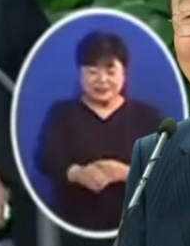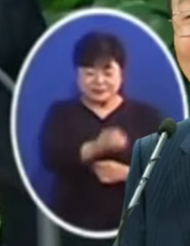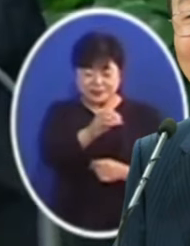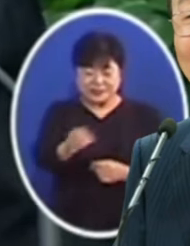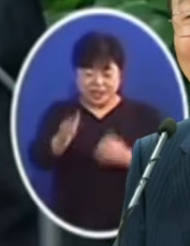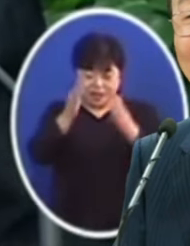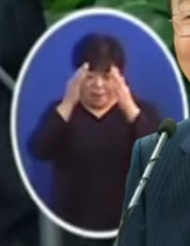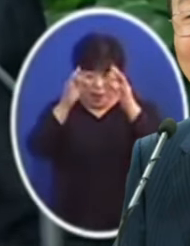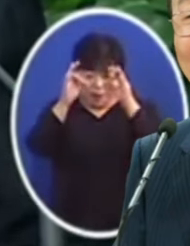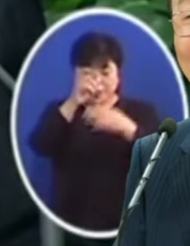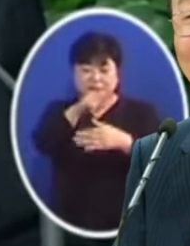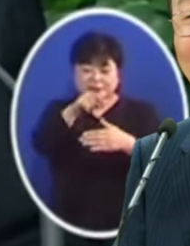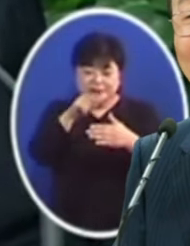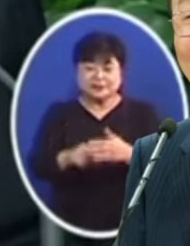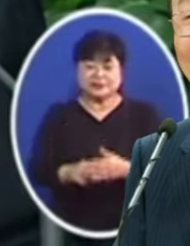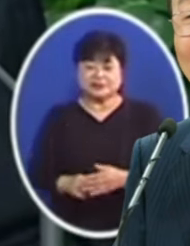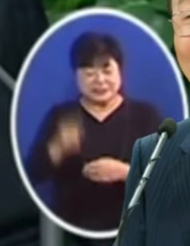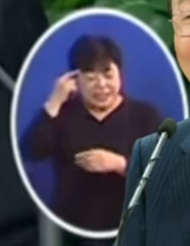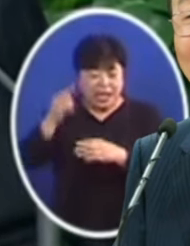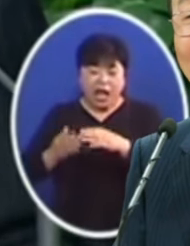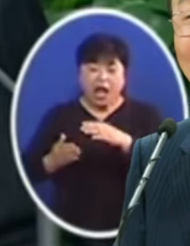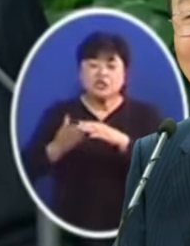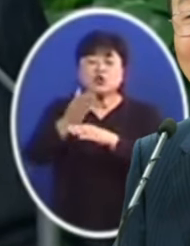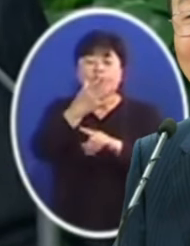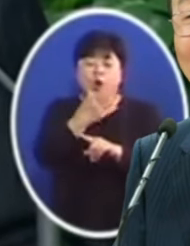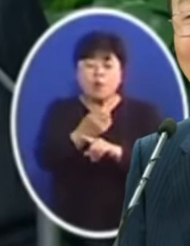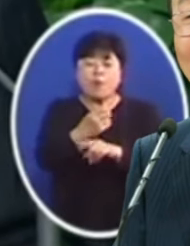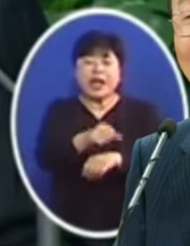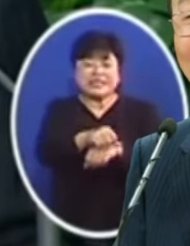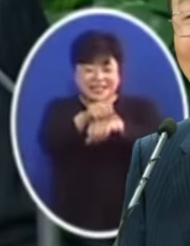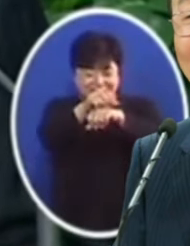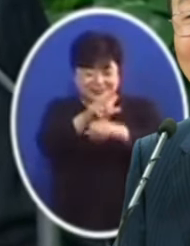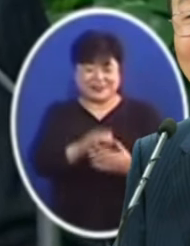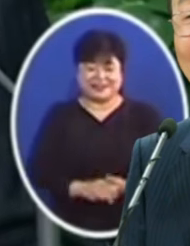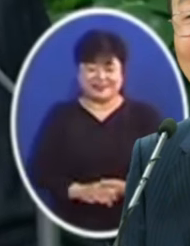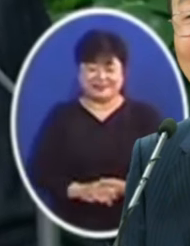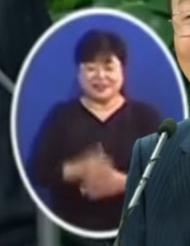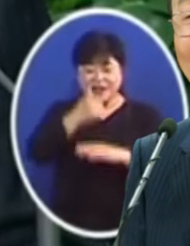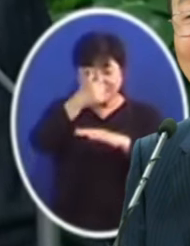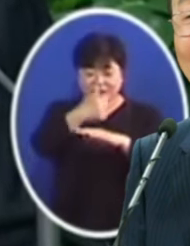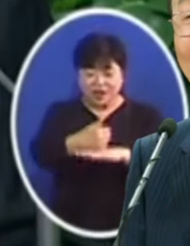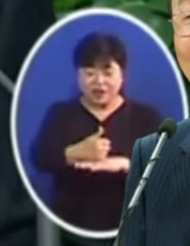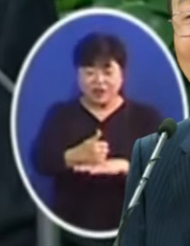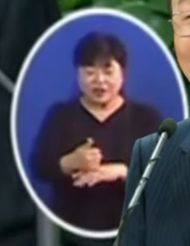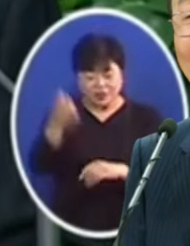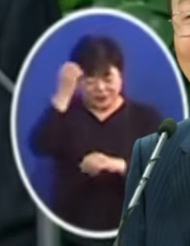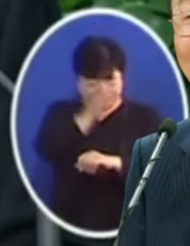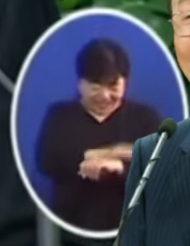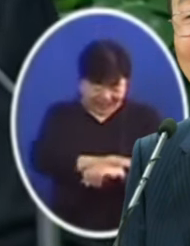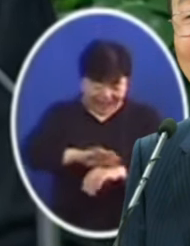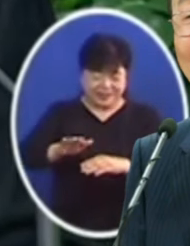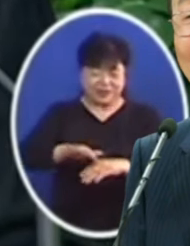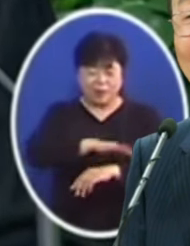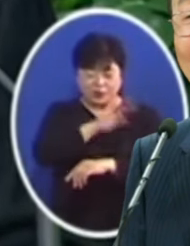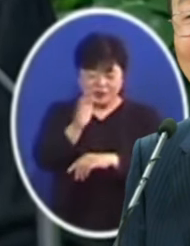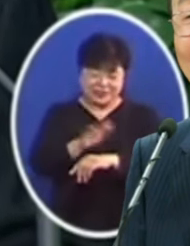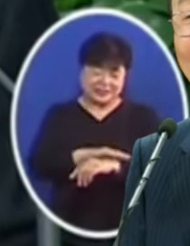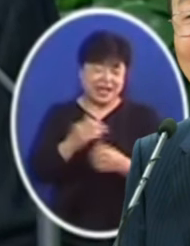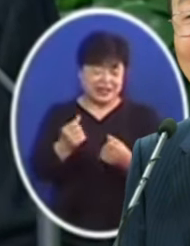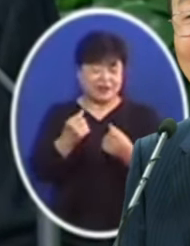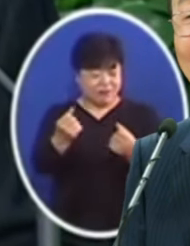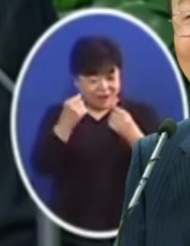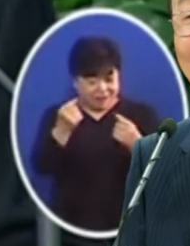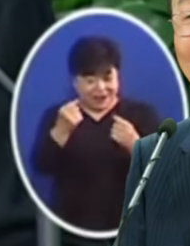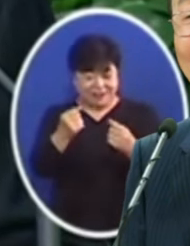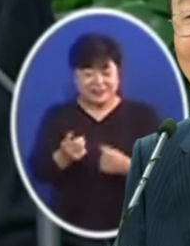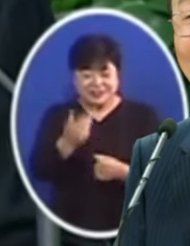바라보면 우리 속에 상상을 초월한 보배가 쌓여지는 것입니다. 그 결과로 영혼이 잘됨 같이 범사에 잘되며